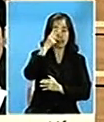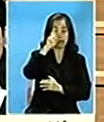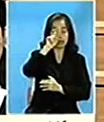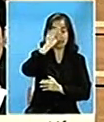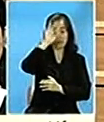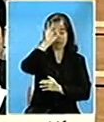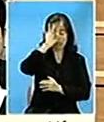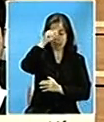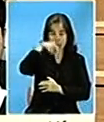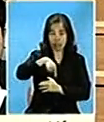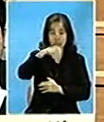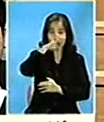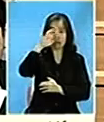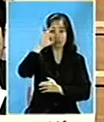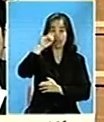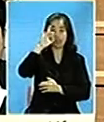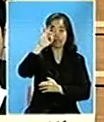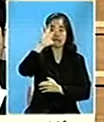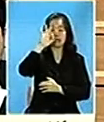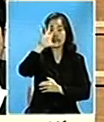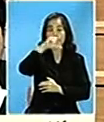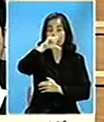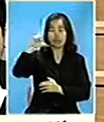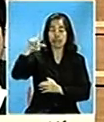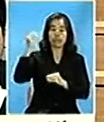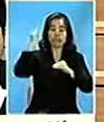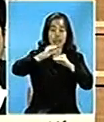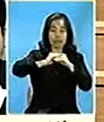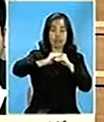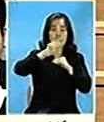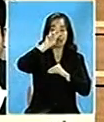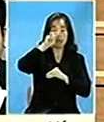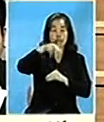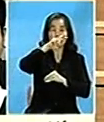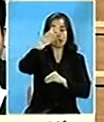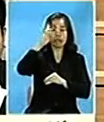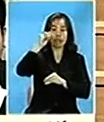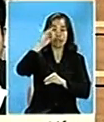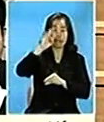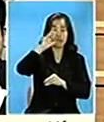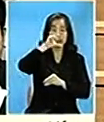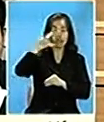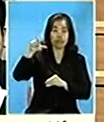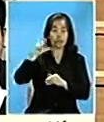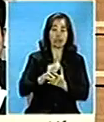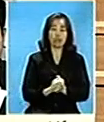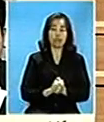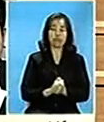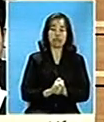49,149.5 ล้านบาทเพิ่มขึ้น 2,296 ล้านบาทหรือคิด